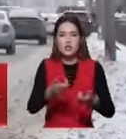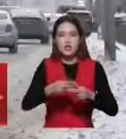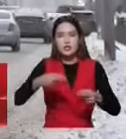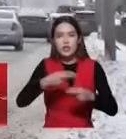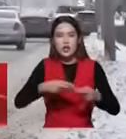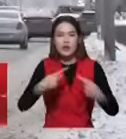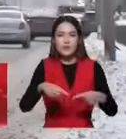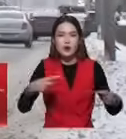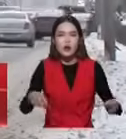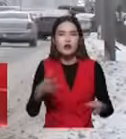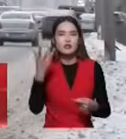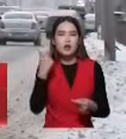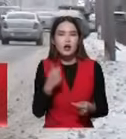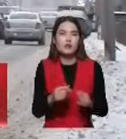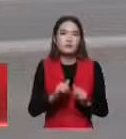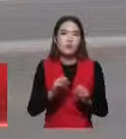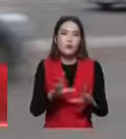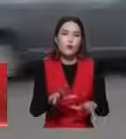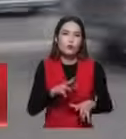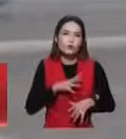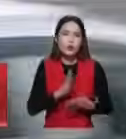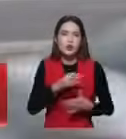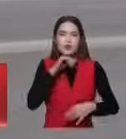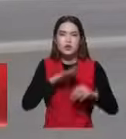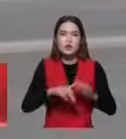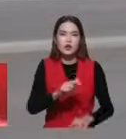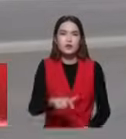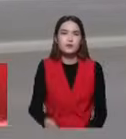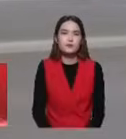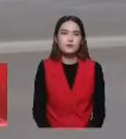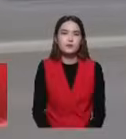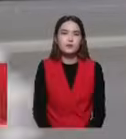құны болашақта тағы да түсуі мүмкін дейді сарапшылар. Сүндет Оралбек, Фернур Қалелов, Астана Таймс.